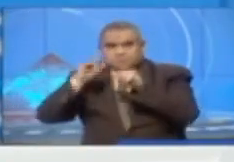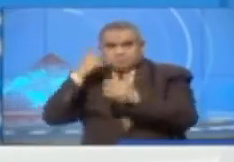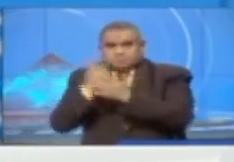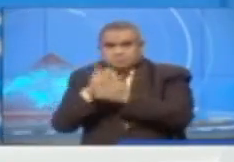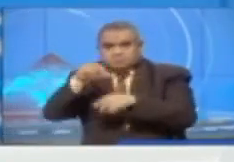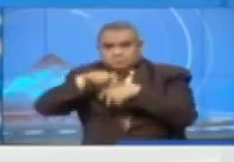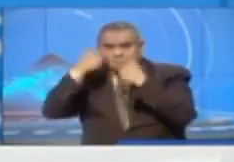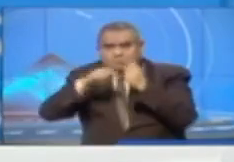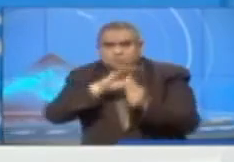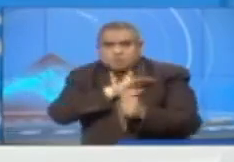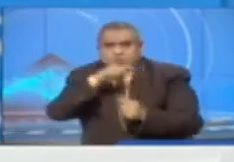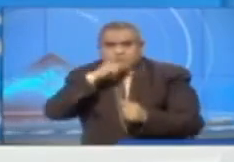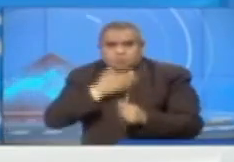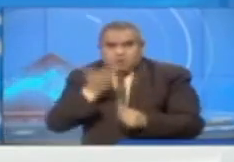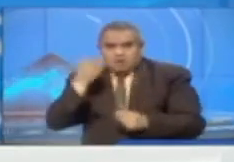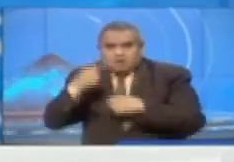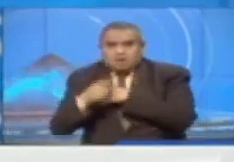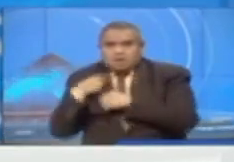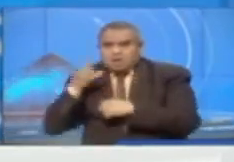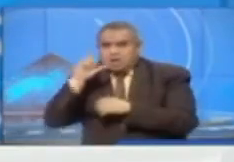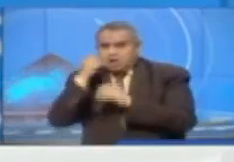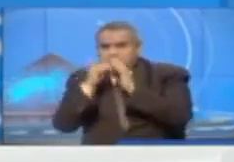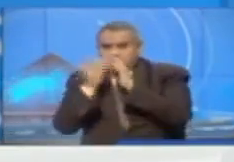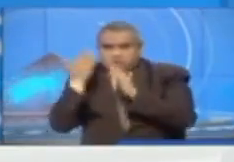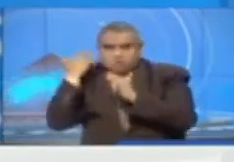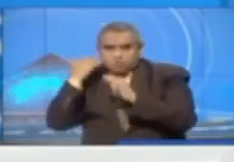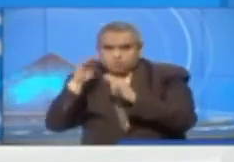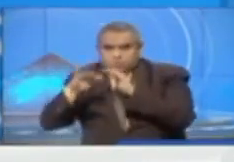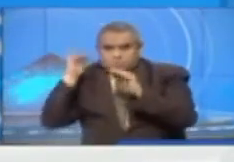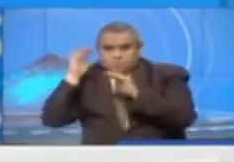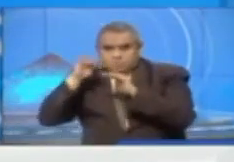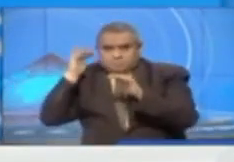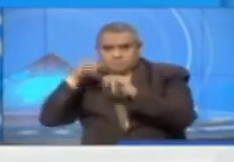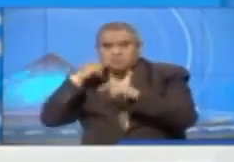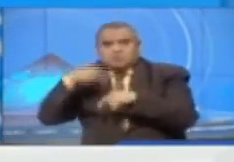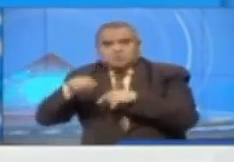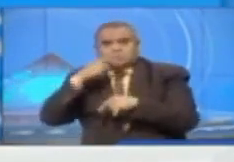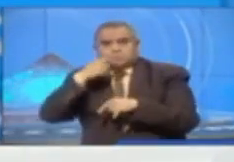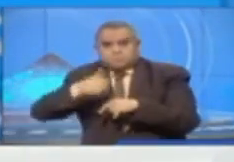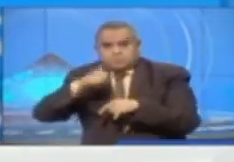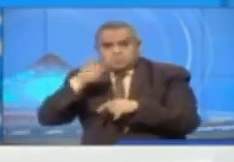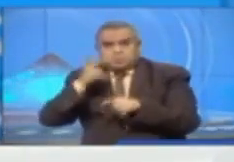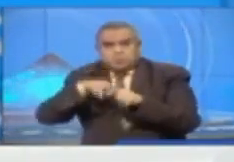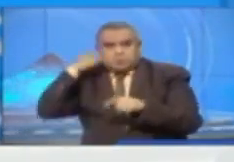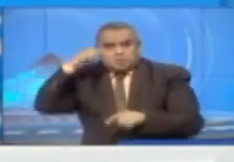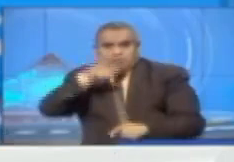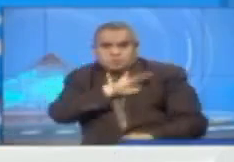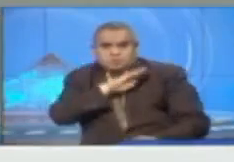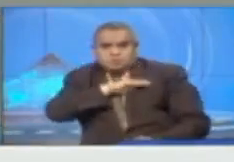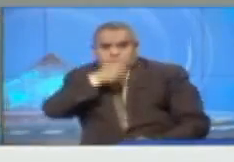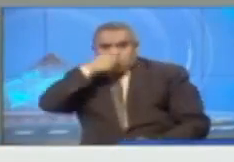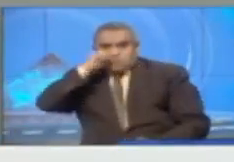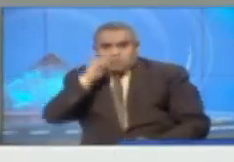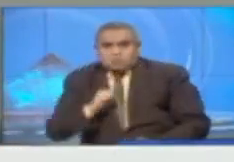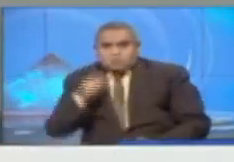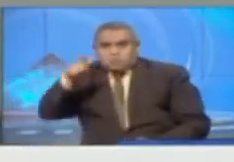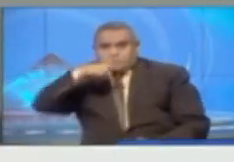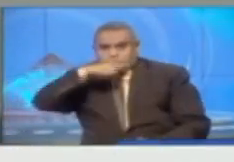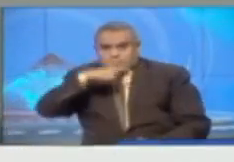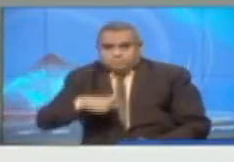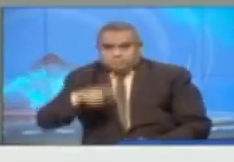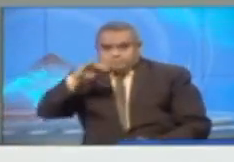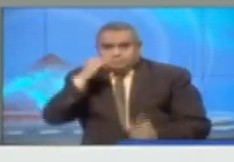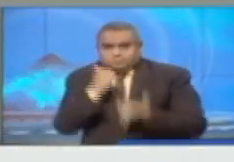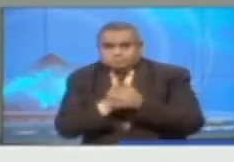انسحبت منها قوات موسكو منذ أسبوعين بسبب هجمات روسية متواصلة. كان وزير الدفاع الأوكراني أوليكسي